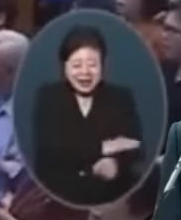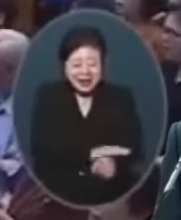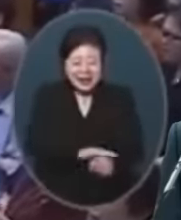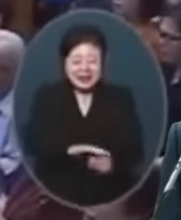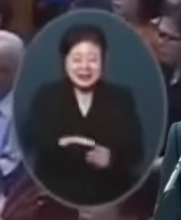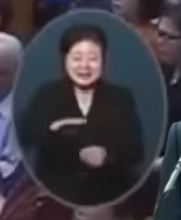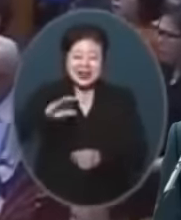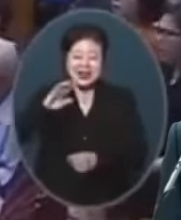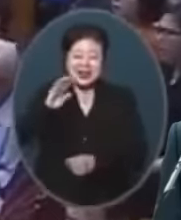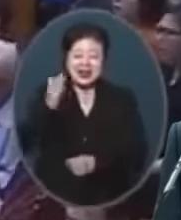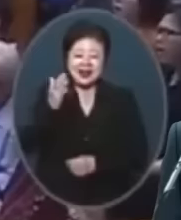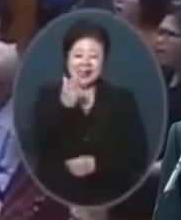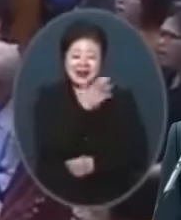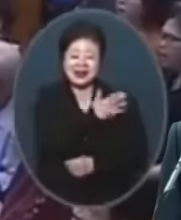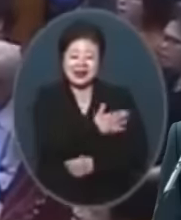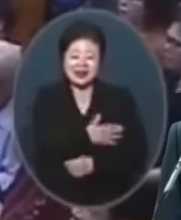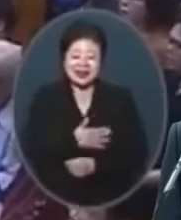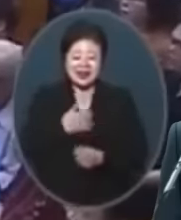범사에